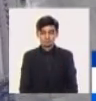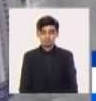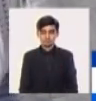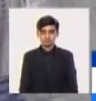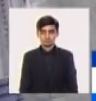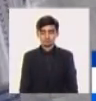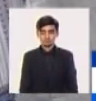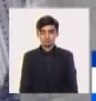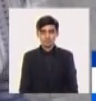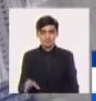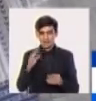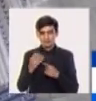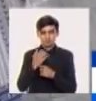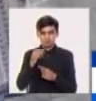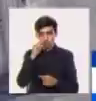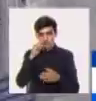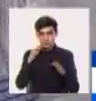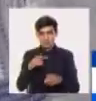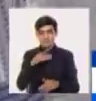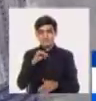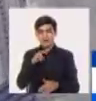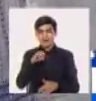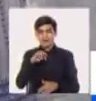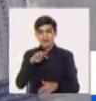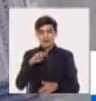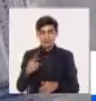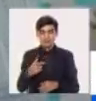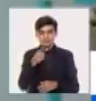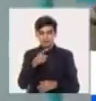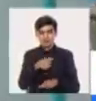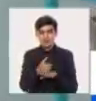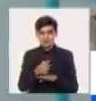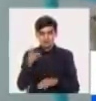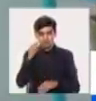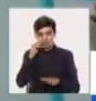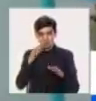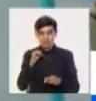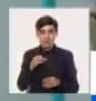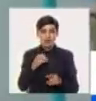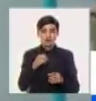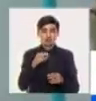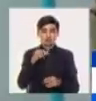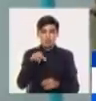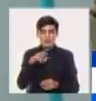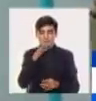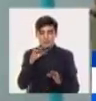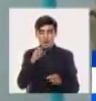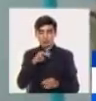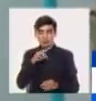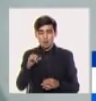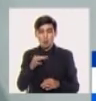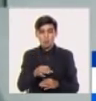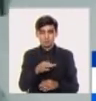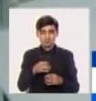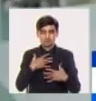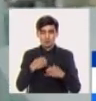келеді. Бізде филиал сияқты қаламын. Басқа фирмалардан Төтенше жағдай кезінде Атырау облысы денсаулық сақтау